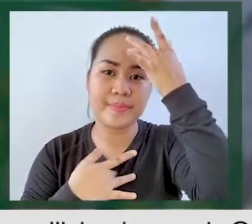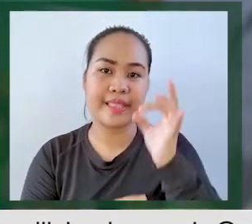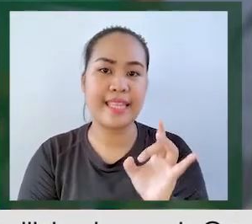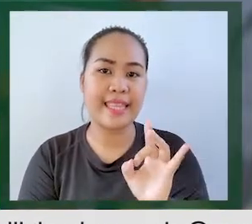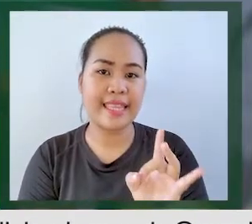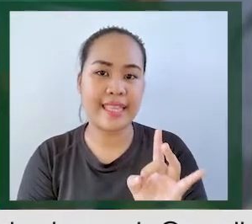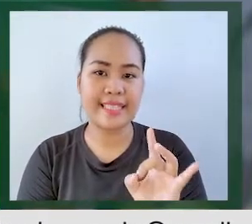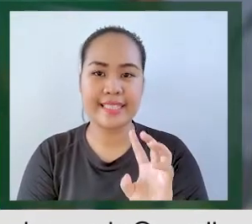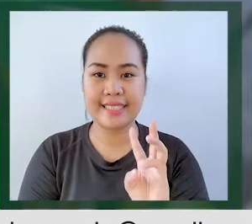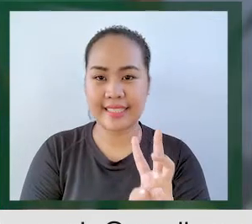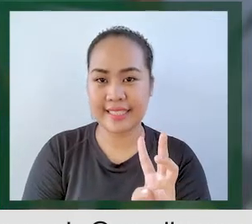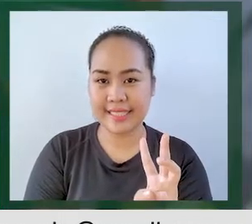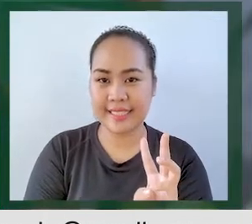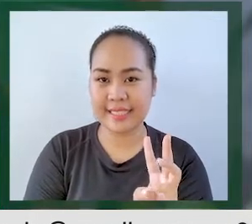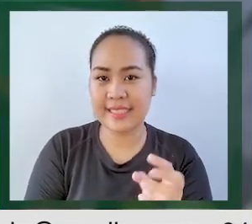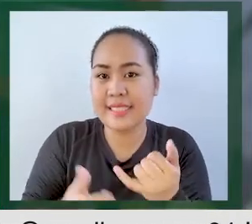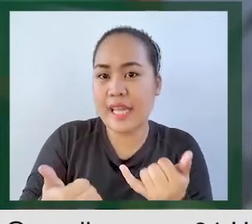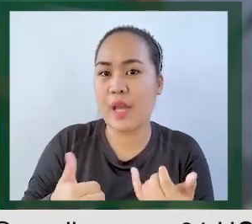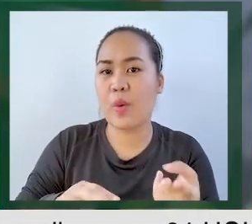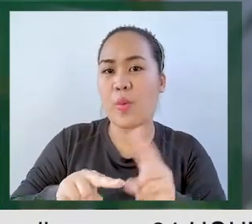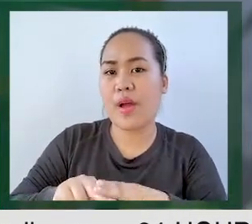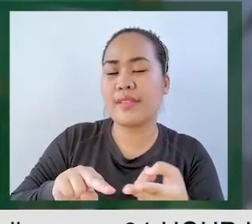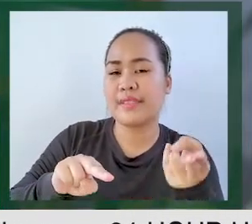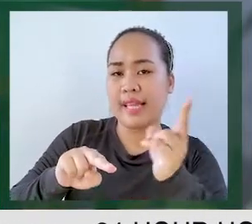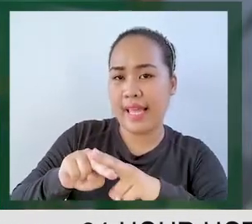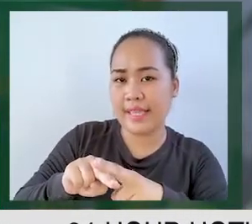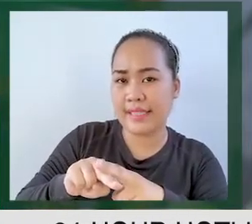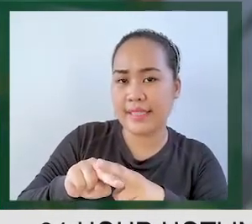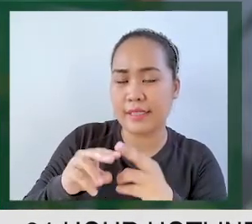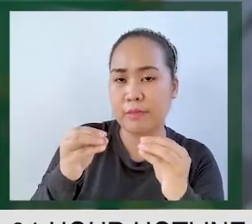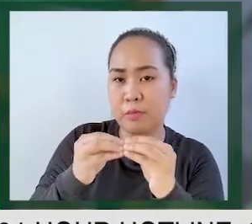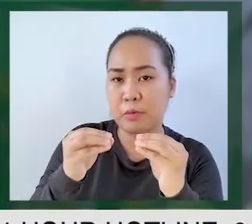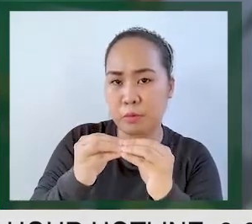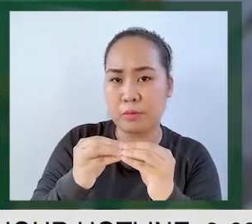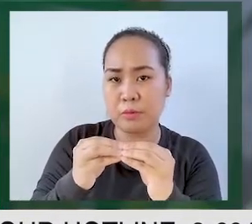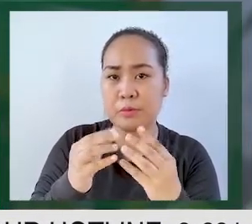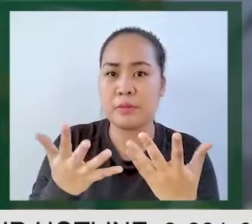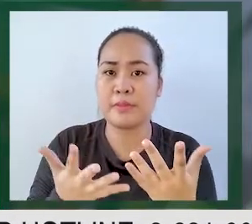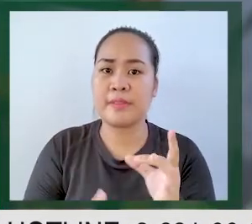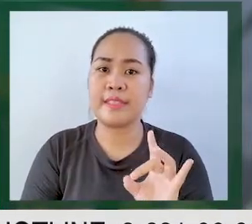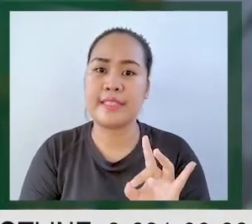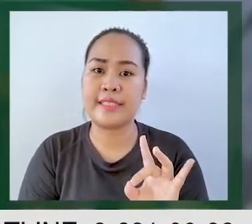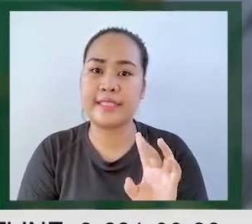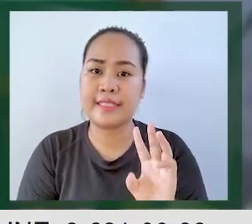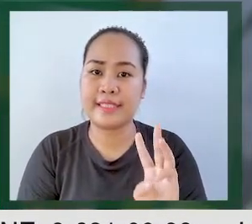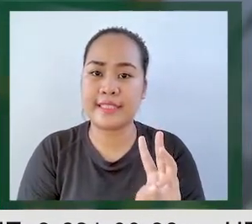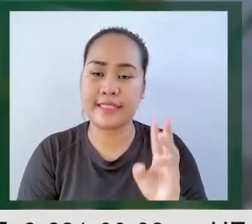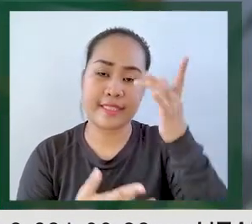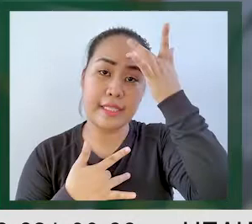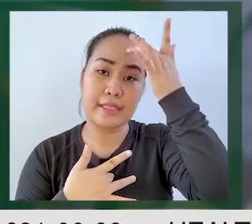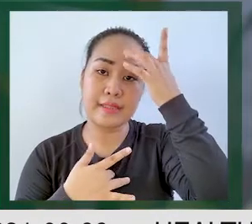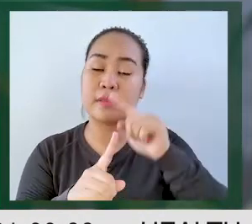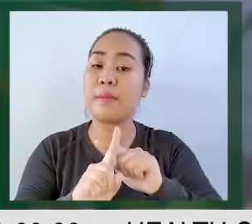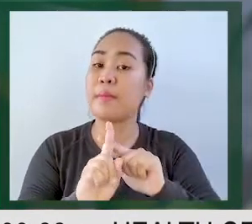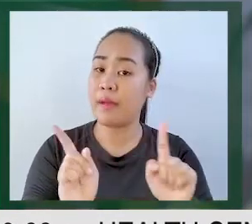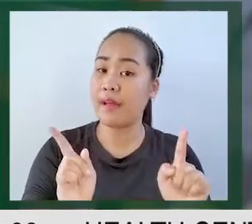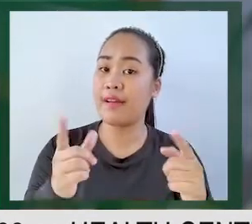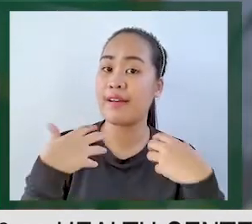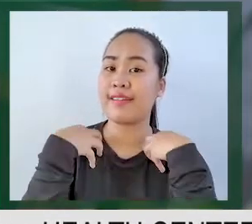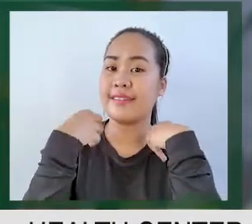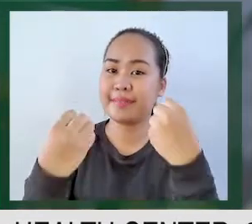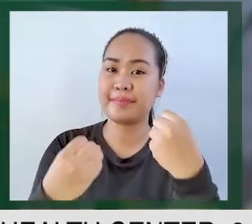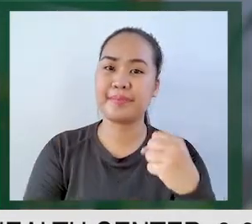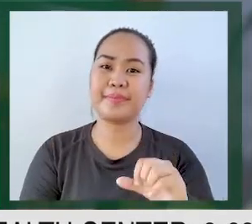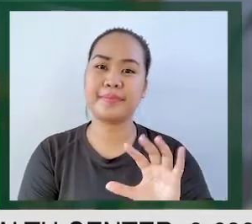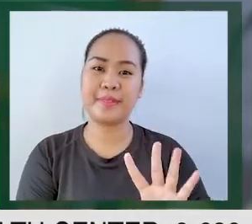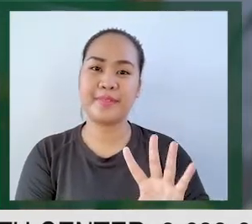So, 86 na po. Nadagdagan na naman po tayo, no? 86 cases. Pero ang recoveries po natin